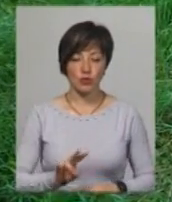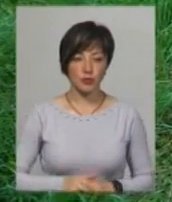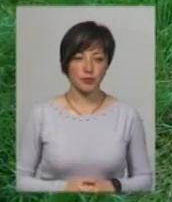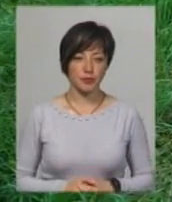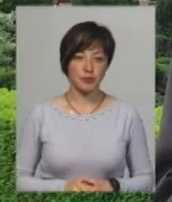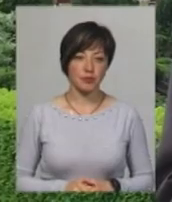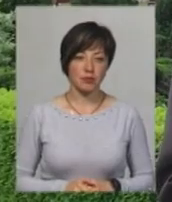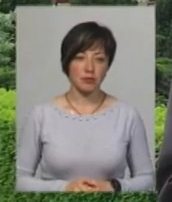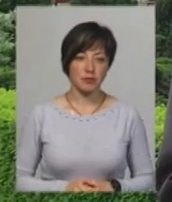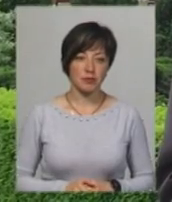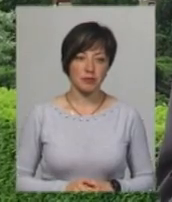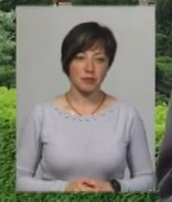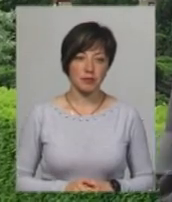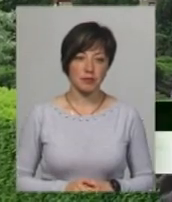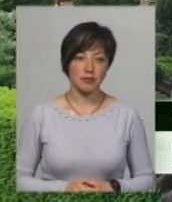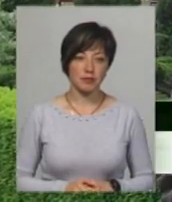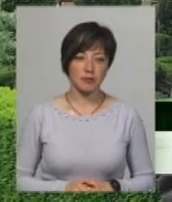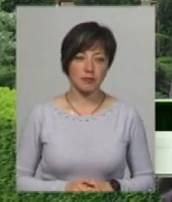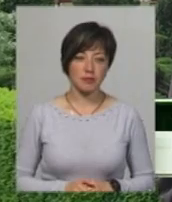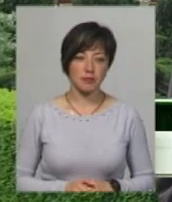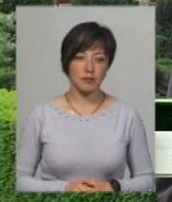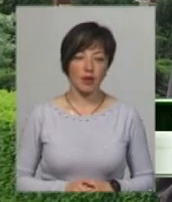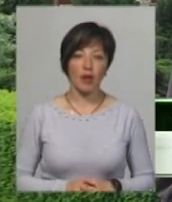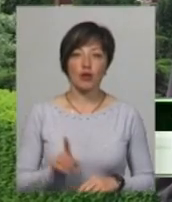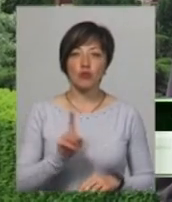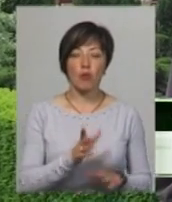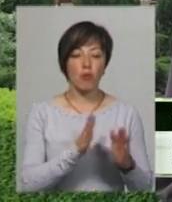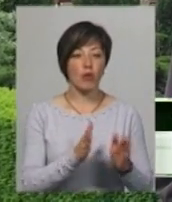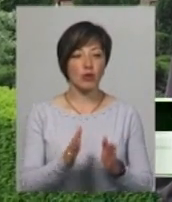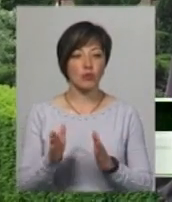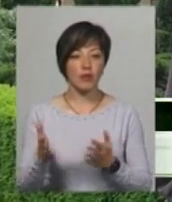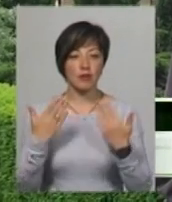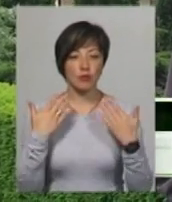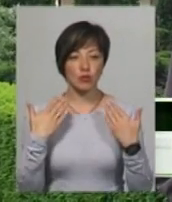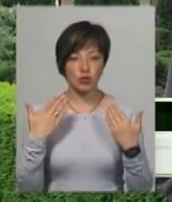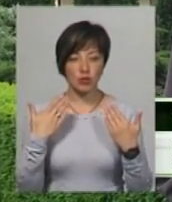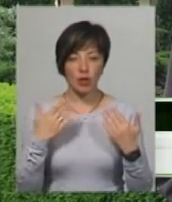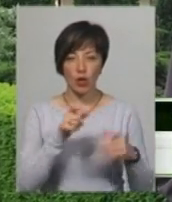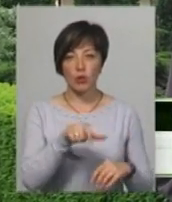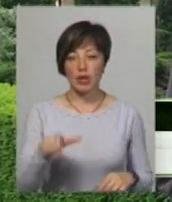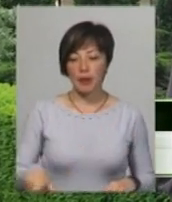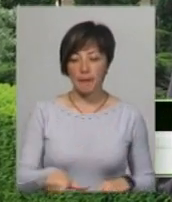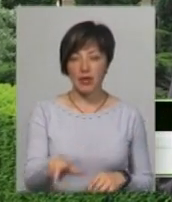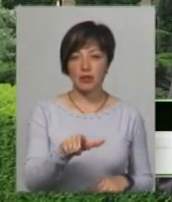Олександр Лукомський. З метою упорядкування відпочинку людей на березі, по суті, річки Дністер,